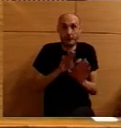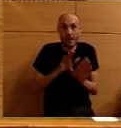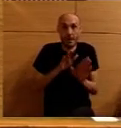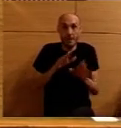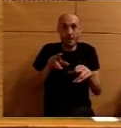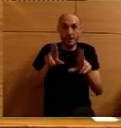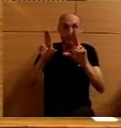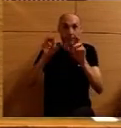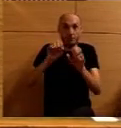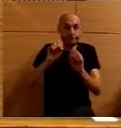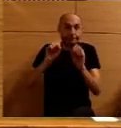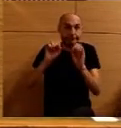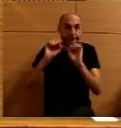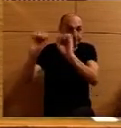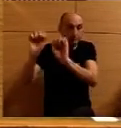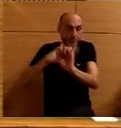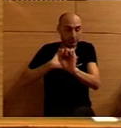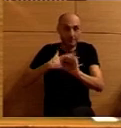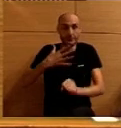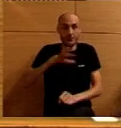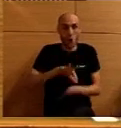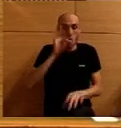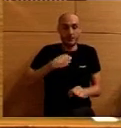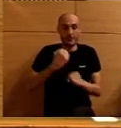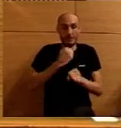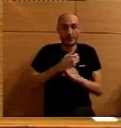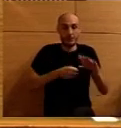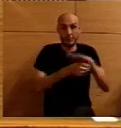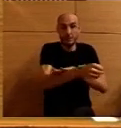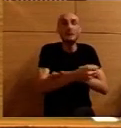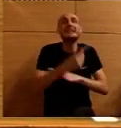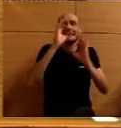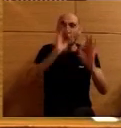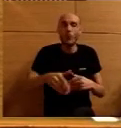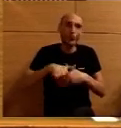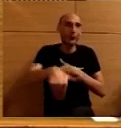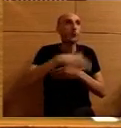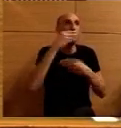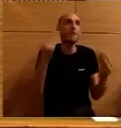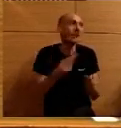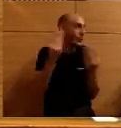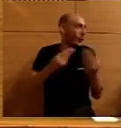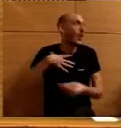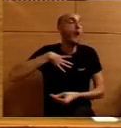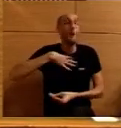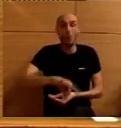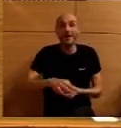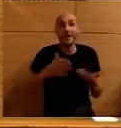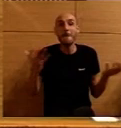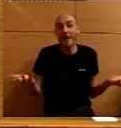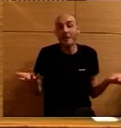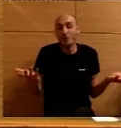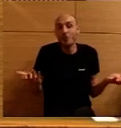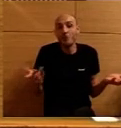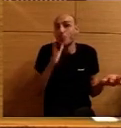que intentem fer les coses en el major sentit comú i segurament és millorable el que podem fer, és millorable. I en el tema de personal ja li dic que sempre és molt